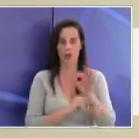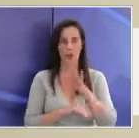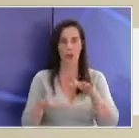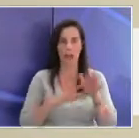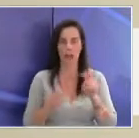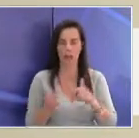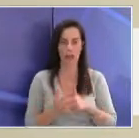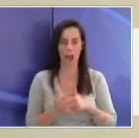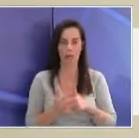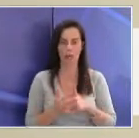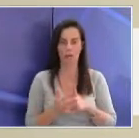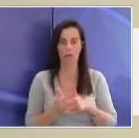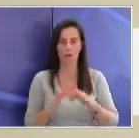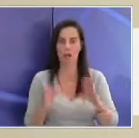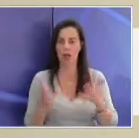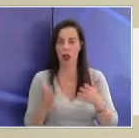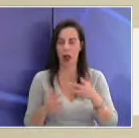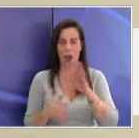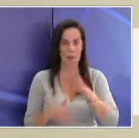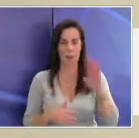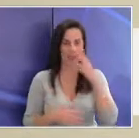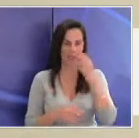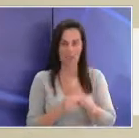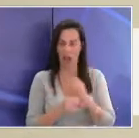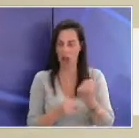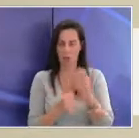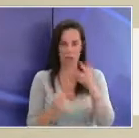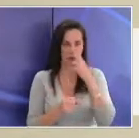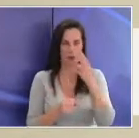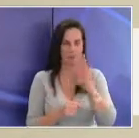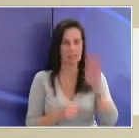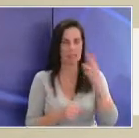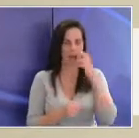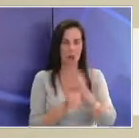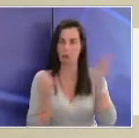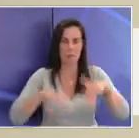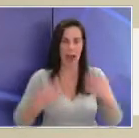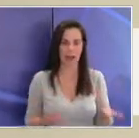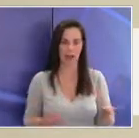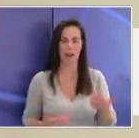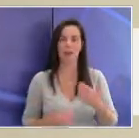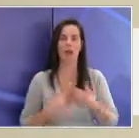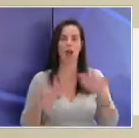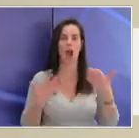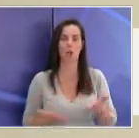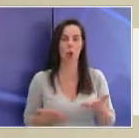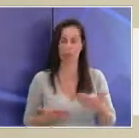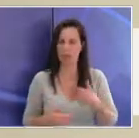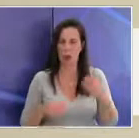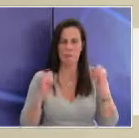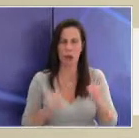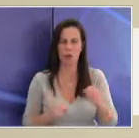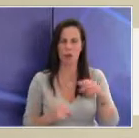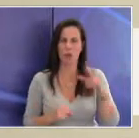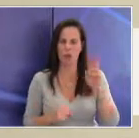הקואליציה הזאת, כי המבנה הקלפים שנתניהו ניסה לבנות התפרק. ואנחנו כאן אין לי ספק שיש